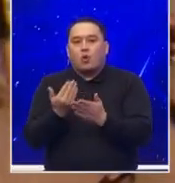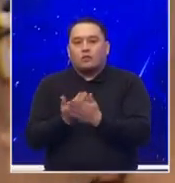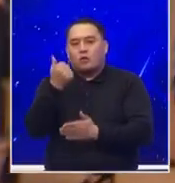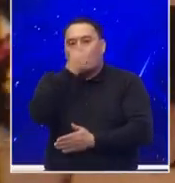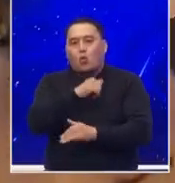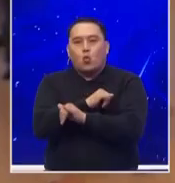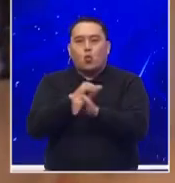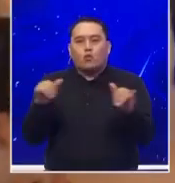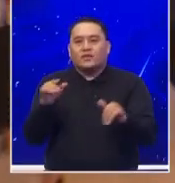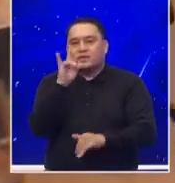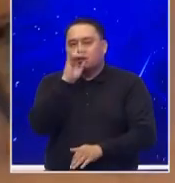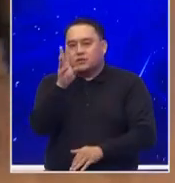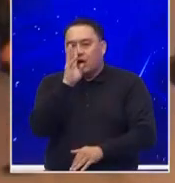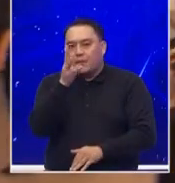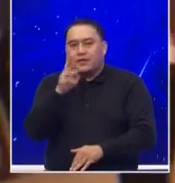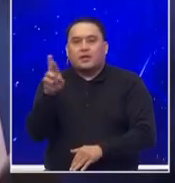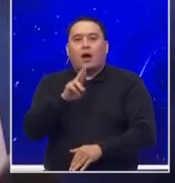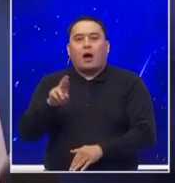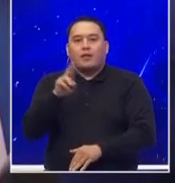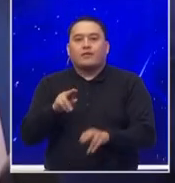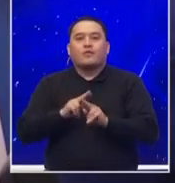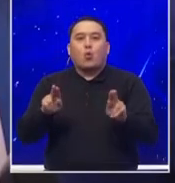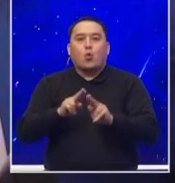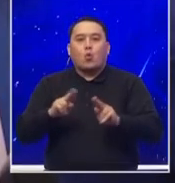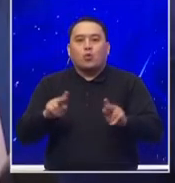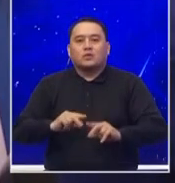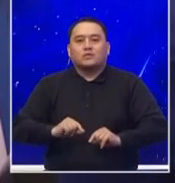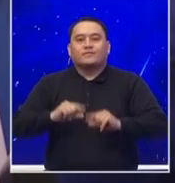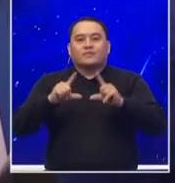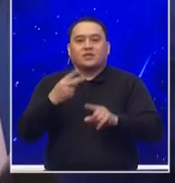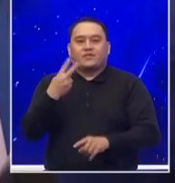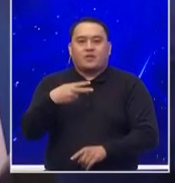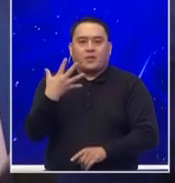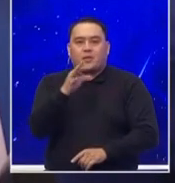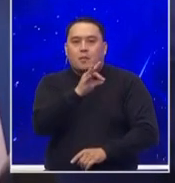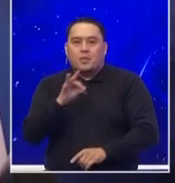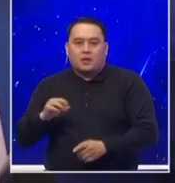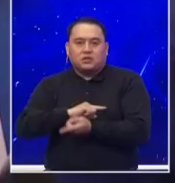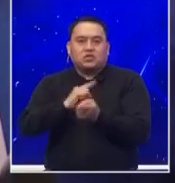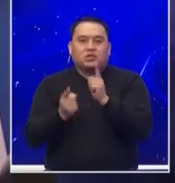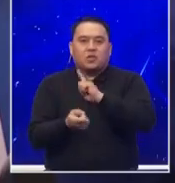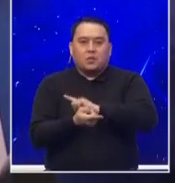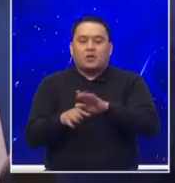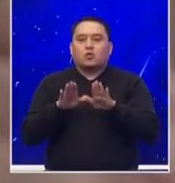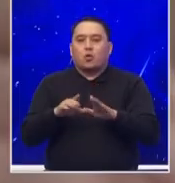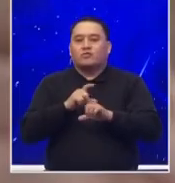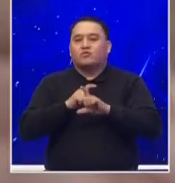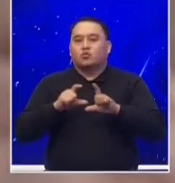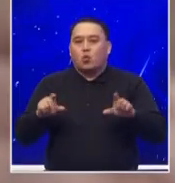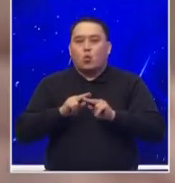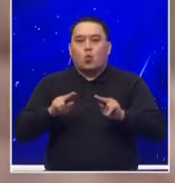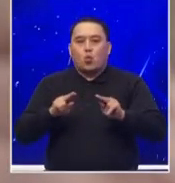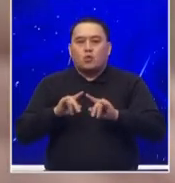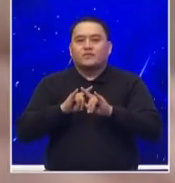– увеличение заработных плат. Уже с января оклады учителей выросли еще на 25%. Это изменение касается не только школ, но и